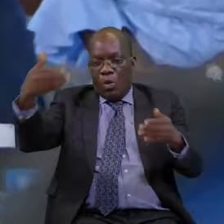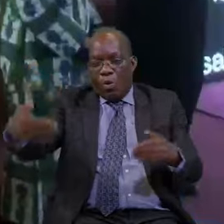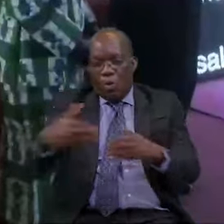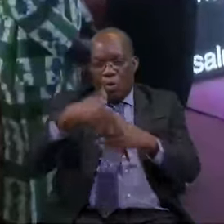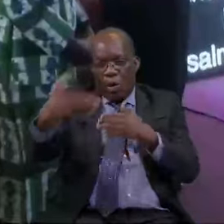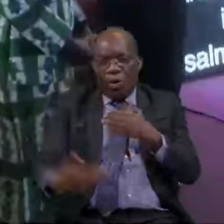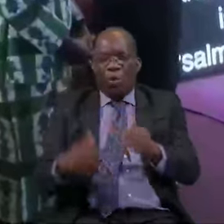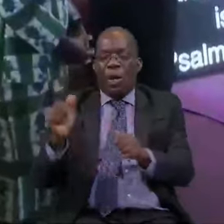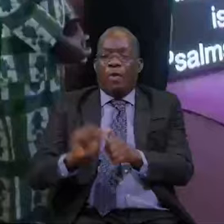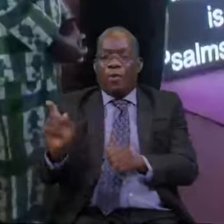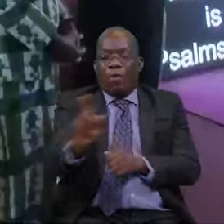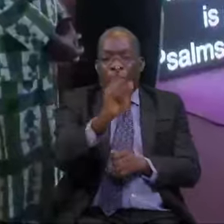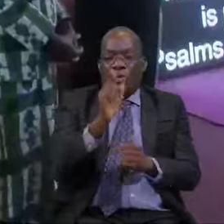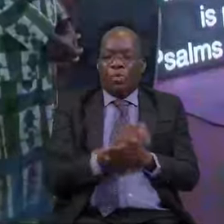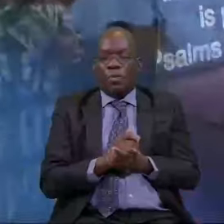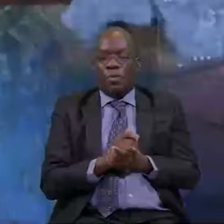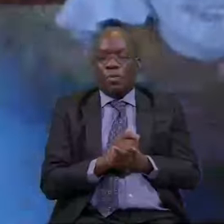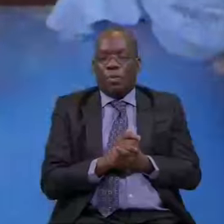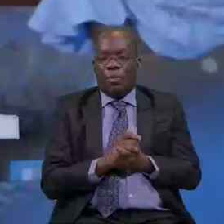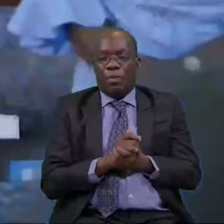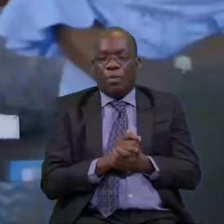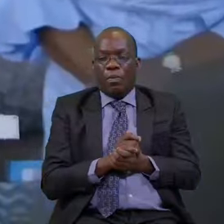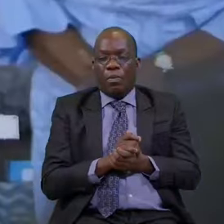honorablement, je vous accueille tous au nom de Jésus.